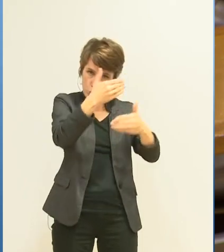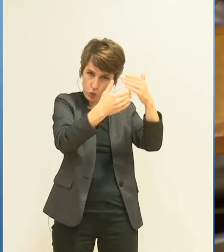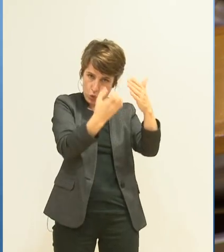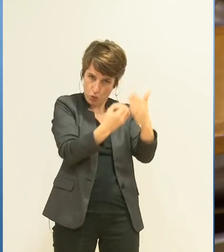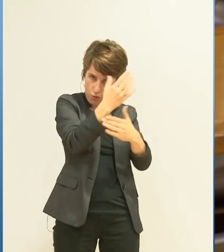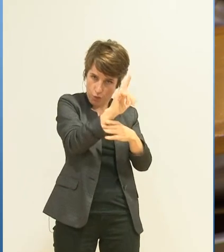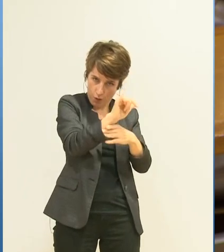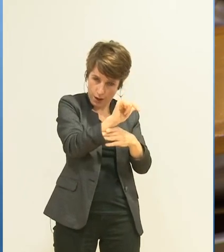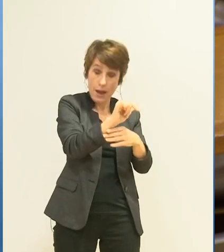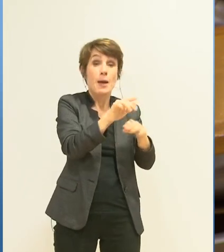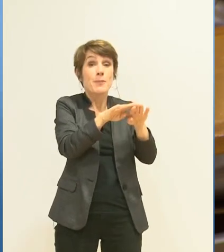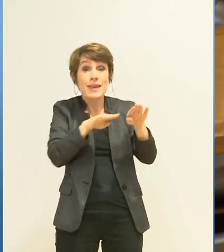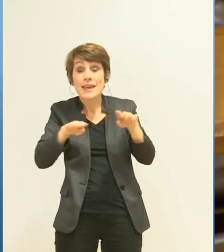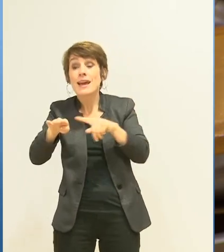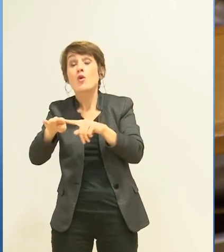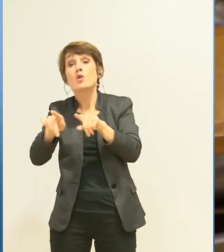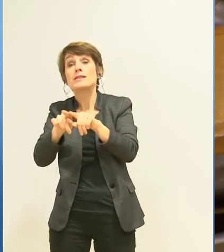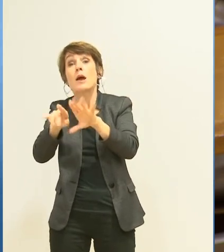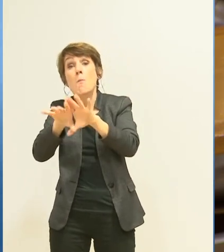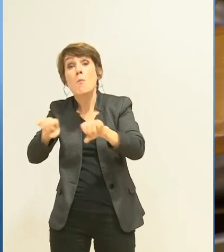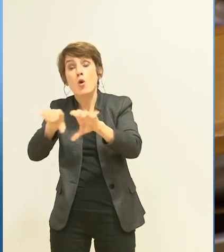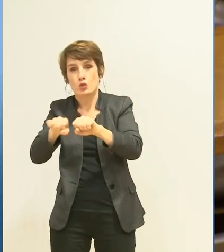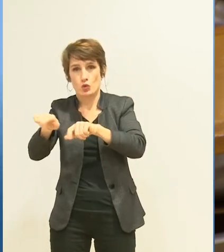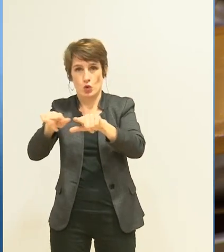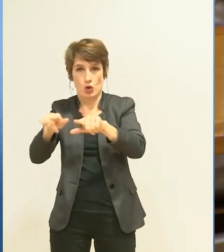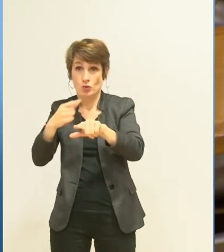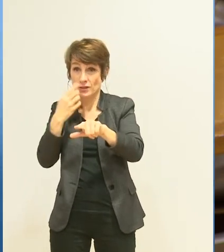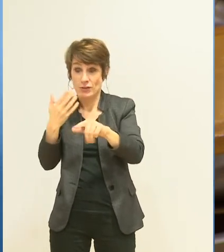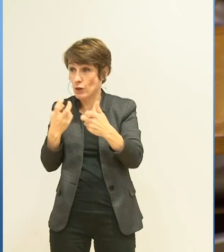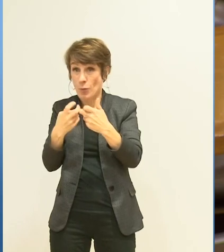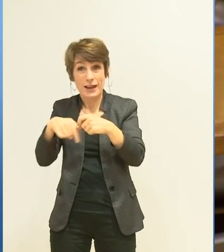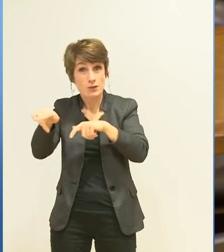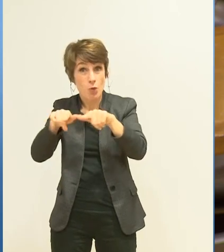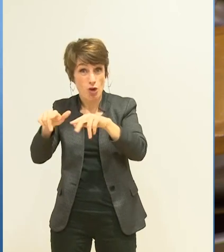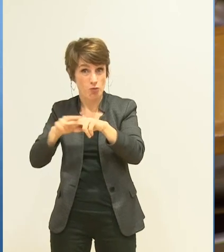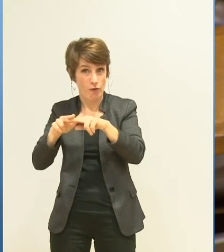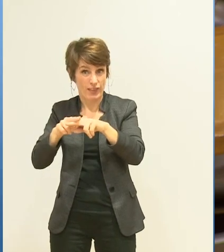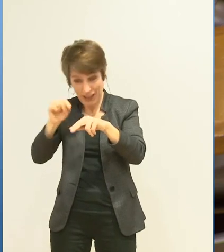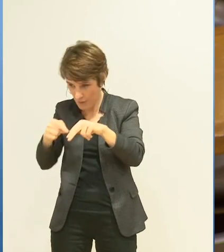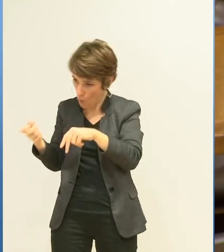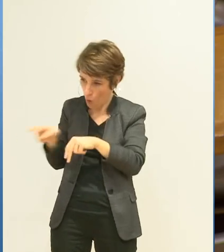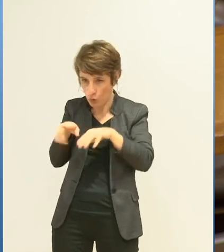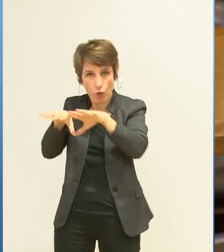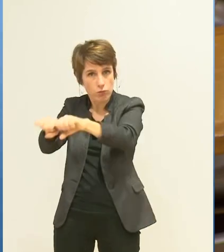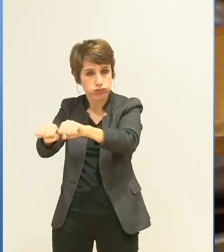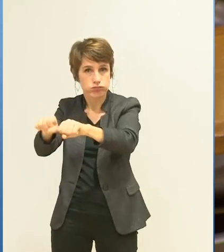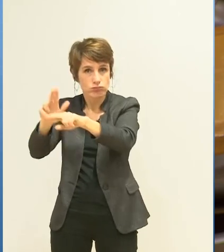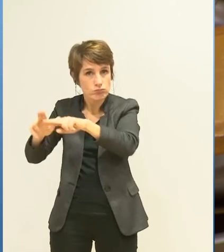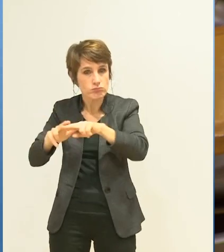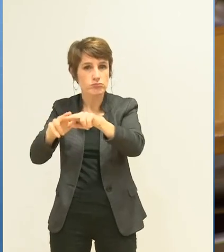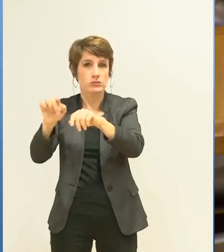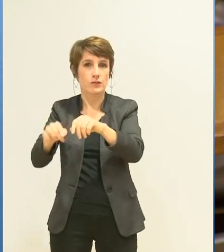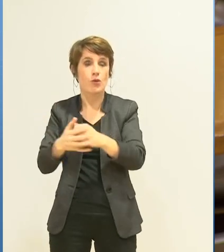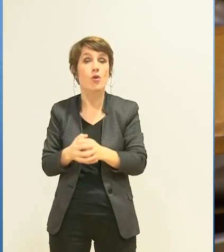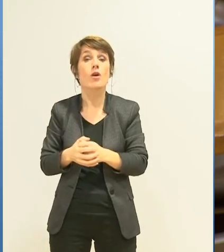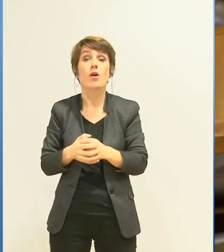production de logements à quelle est la différence c'est la réoccupation des logements vacants on sait que c'est une problématique importante et donc quand